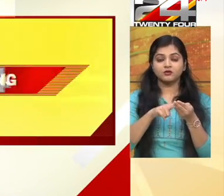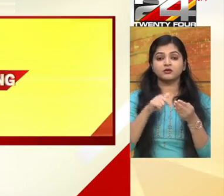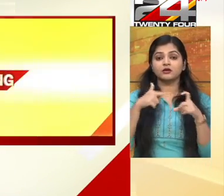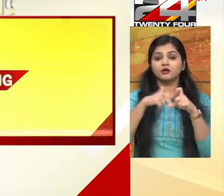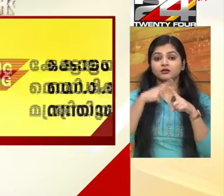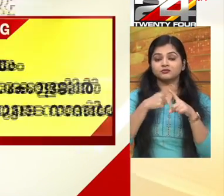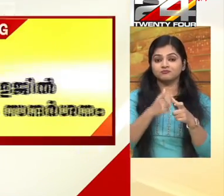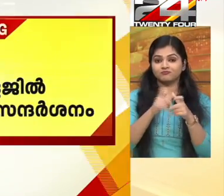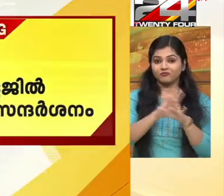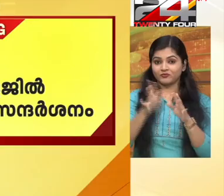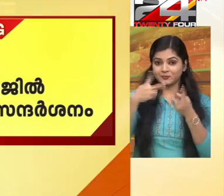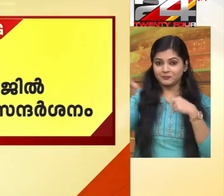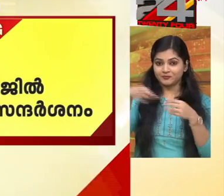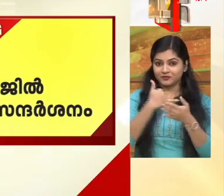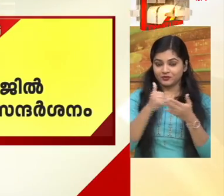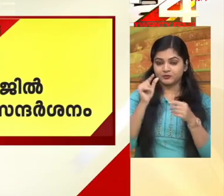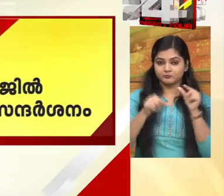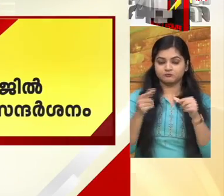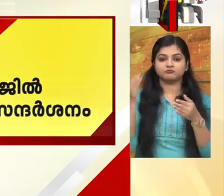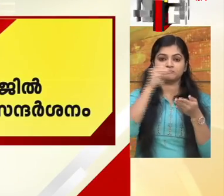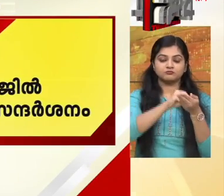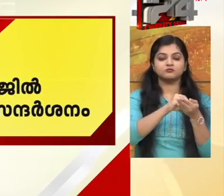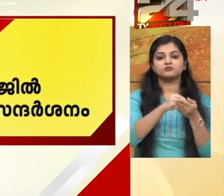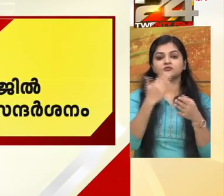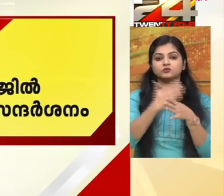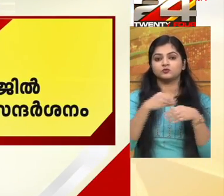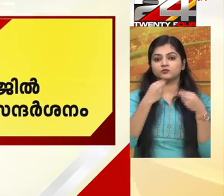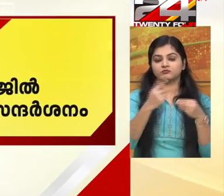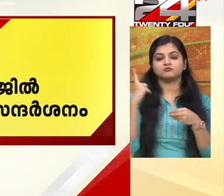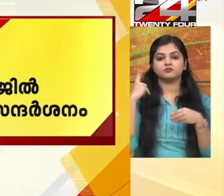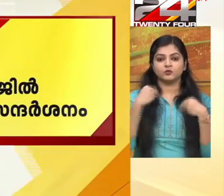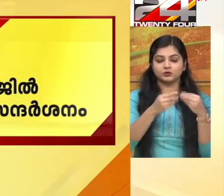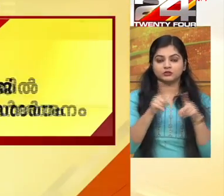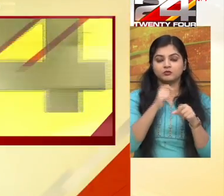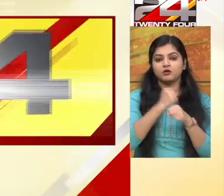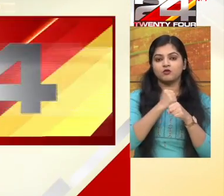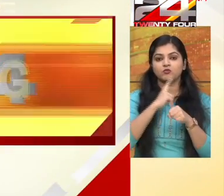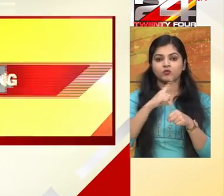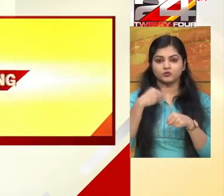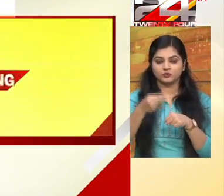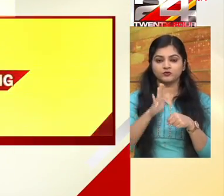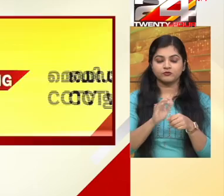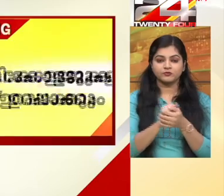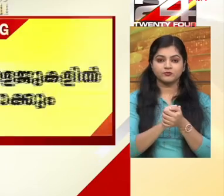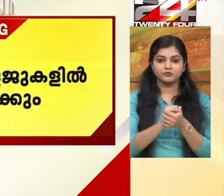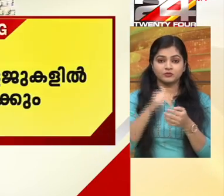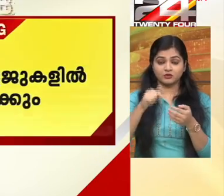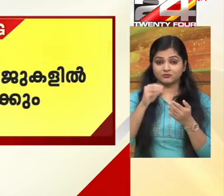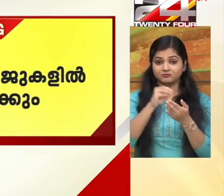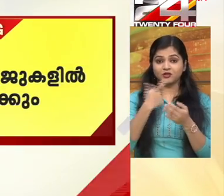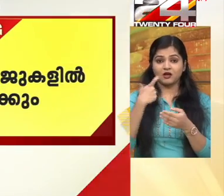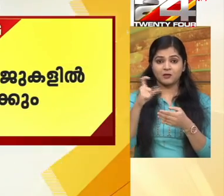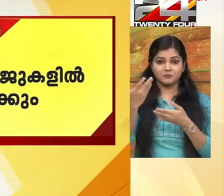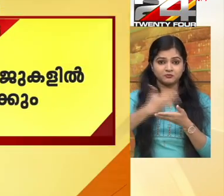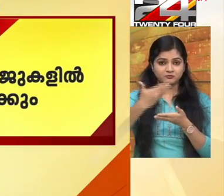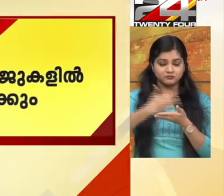എക്സ് സർവീസ്മെൻ ആയിരിക്കണം എന്നുള്ളത് തീരുമാനിക്കപ്പെട്ടിട്ടുണ്ട്. അതിൻ്റെ ഒരു ഗവൺമെൻറ് ഓർഡറും ഇറങ്ങിയിട്ടുണ്ട്. പ്രത്യേകിച്ച് ഒരു ആറ്റിറ്റ്യൂഡ്, ഈ പറഞ്ഞ വിഷയങ്ങളൊക്കെ ഗൗരവമുള്ളതാണ്, അങ്ങനെ